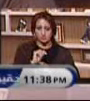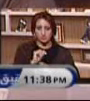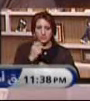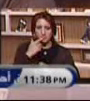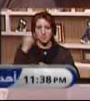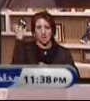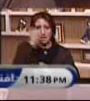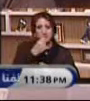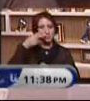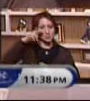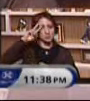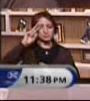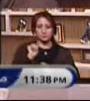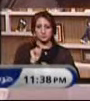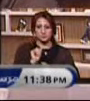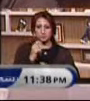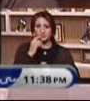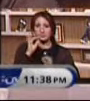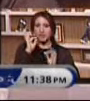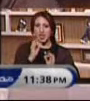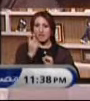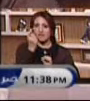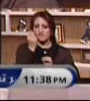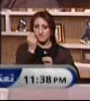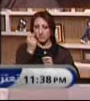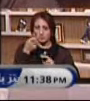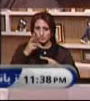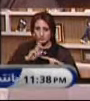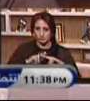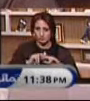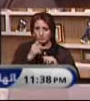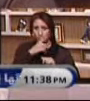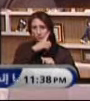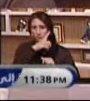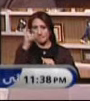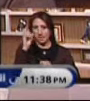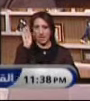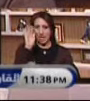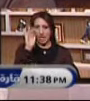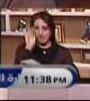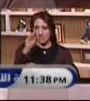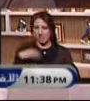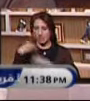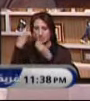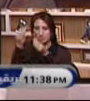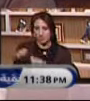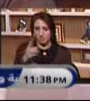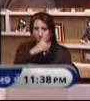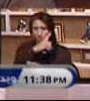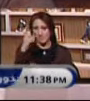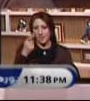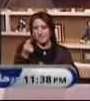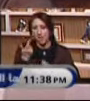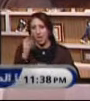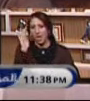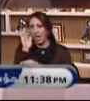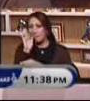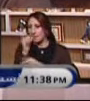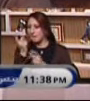اللي يجب عليه؟ يجب عليه الديه اللي هي 100 ناقه تماما انت ازاي تحسب شوف النهارده الجمل